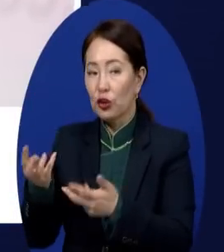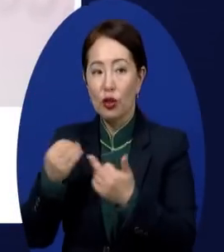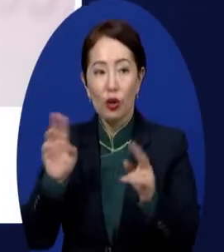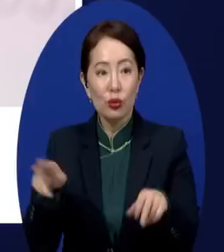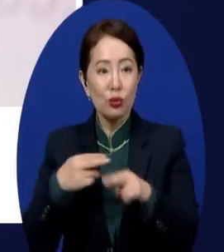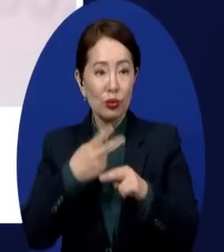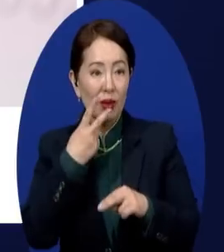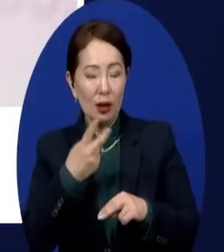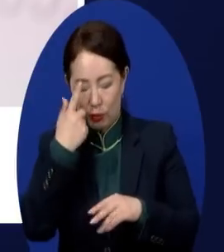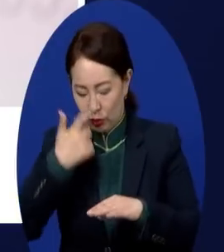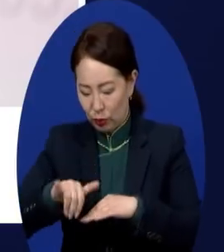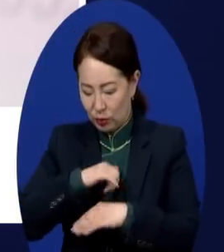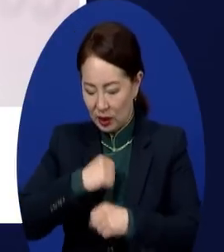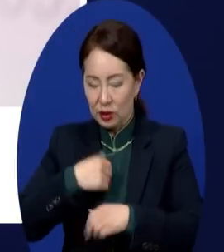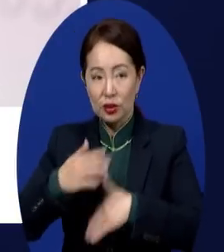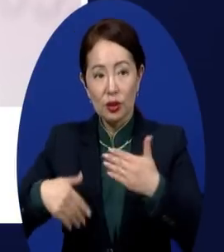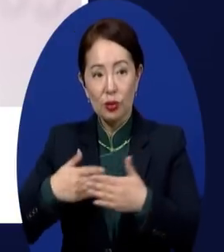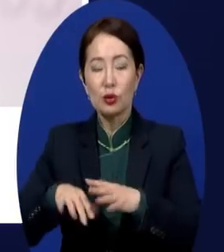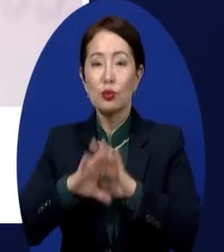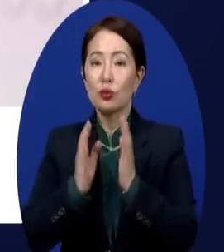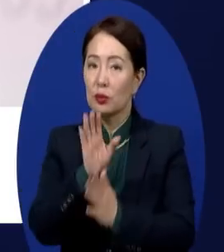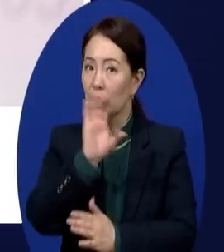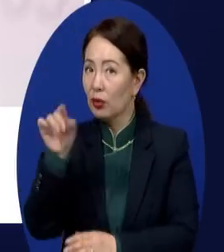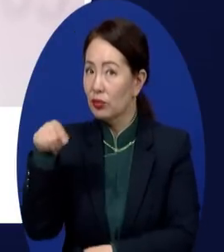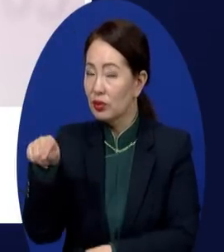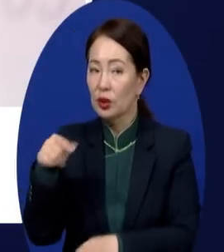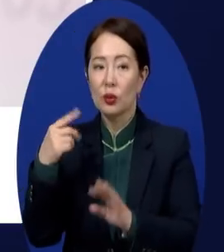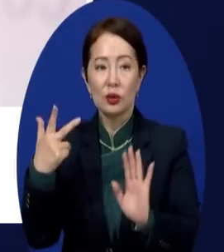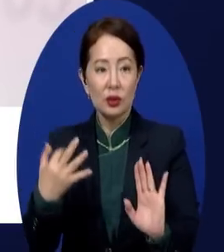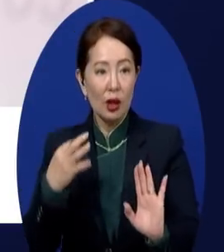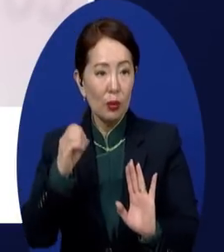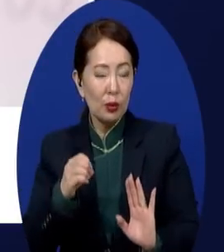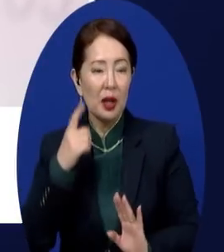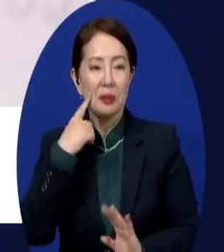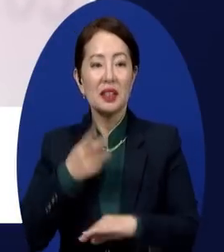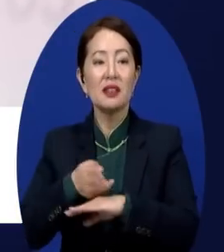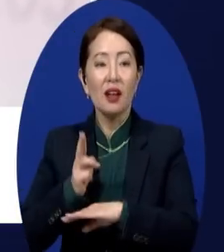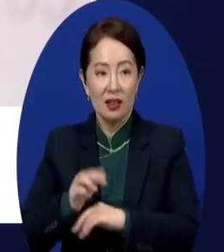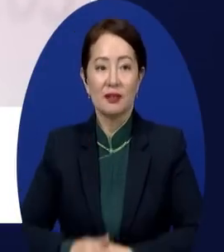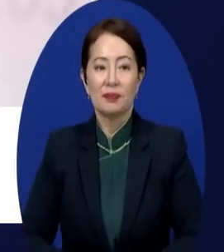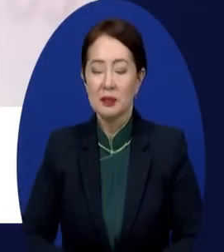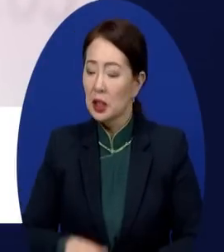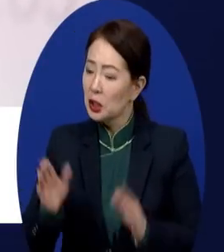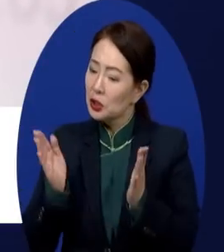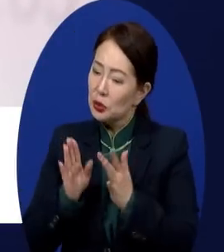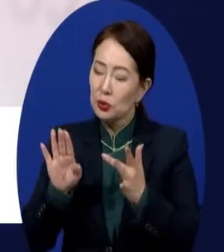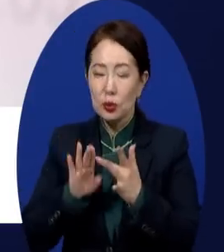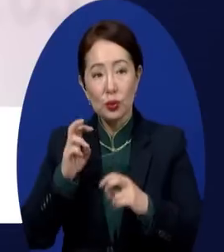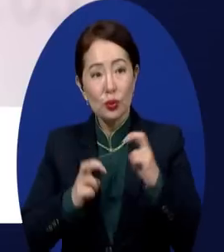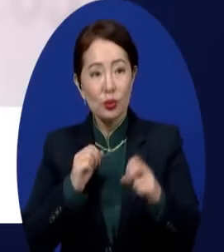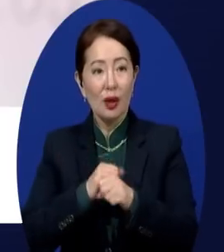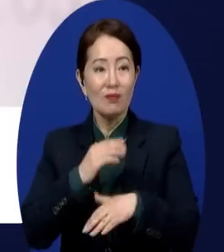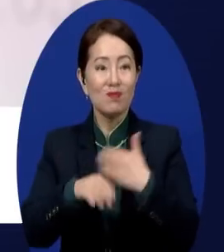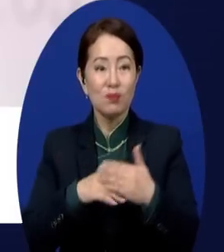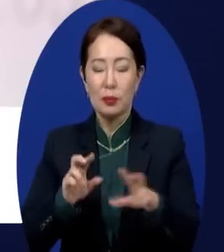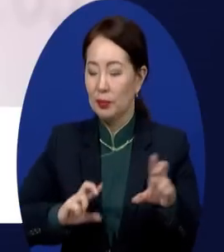дүнгээр Монгол улсад үйл ажиллагаа явуулж байгаа нийт ажил хүн нэгжийн 38% нь эмэгтэй захиралтай байна. Харин жижиг дунд үйлдвэрлэлийн салбарт үйл ажиллагаа